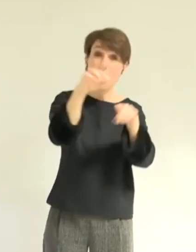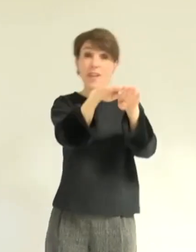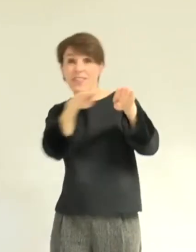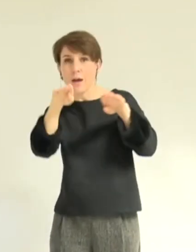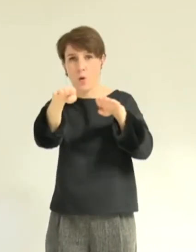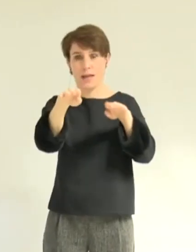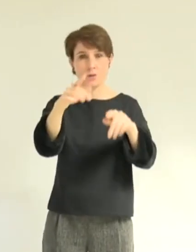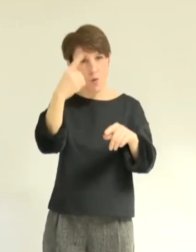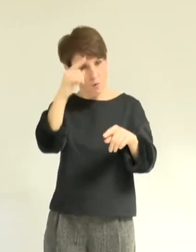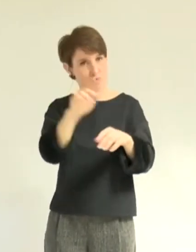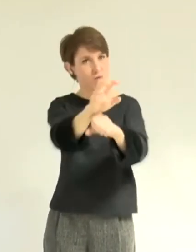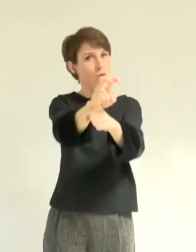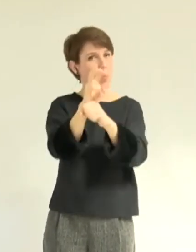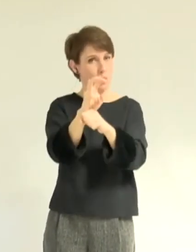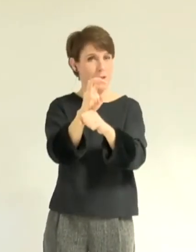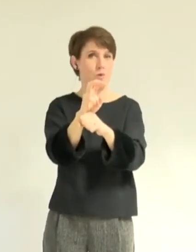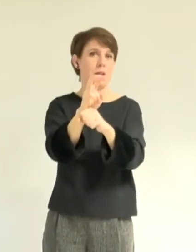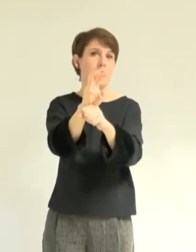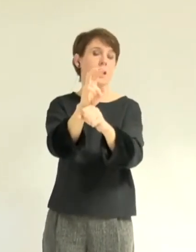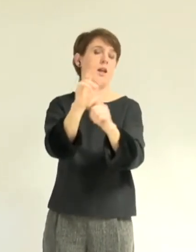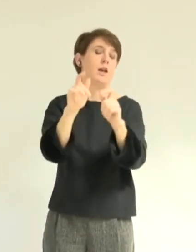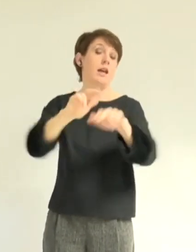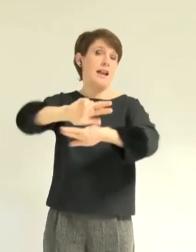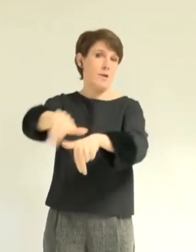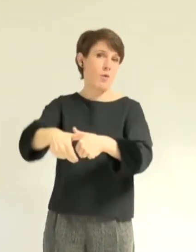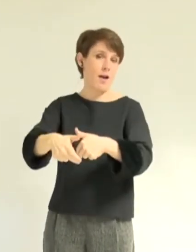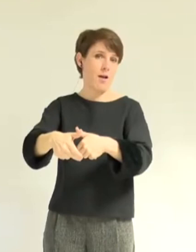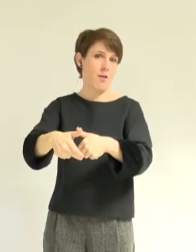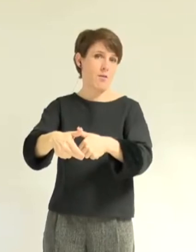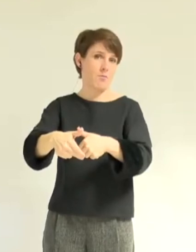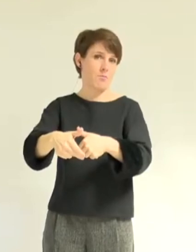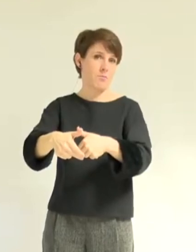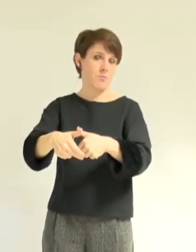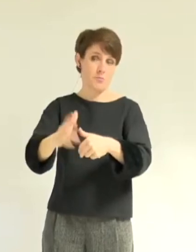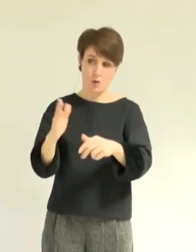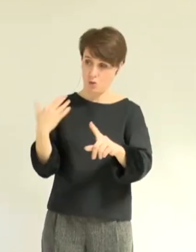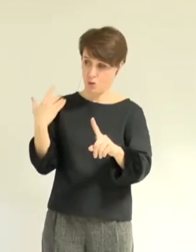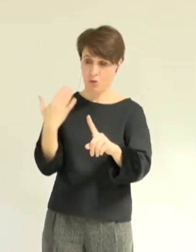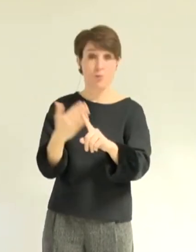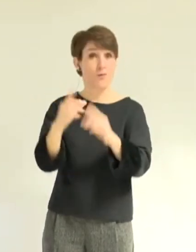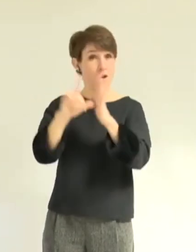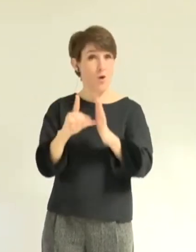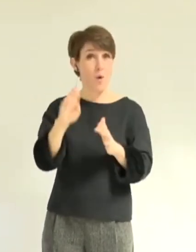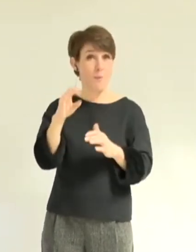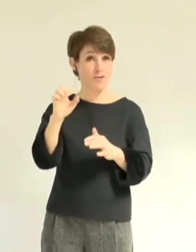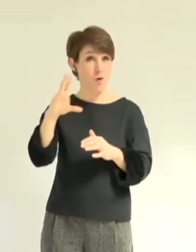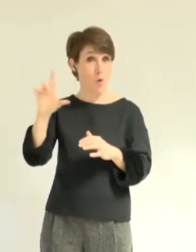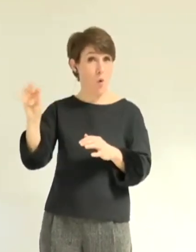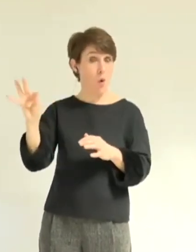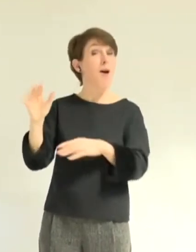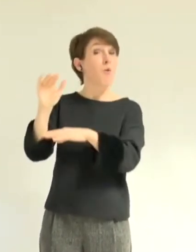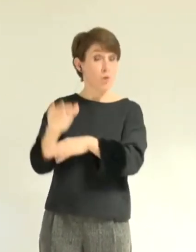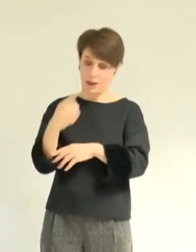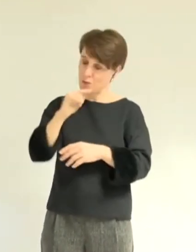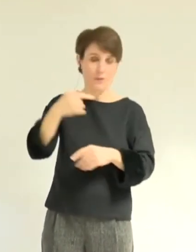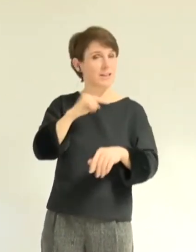pour maintenir les contrats qui étaient permis par la loi Bachelot. Le projet a besoin